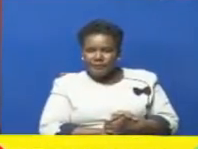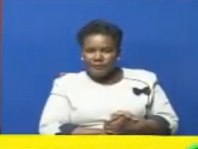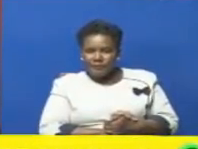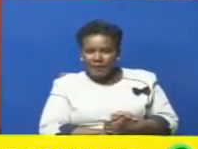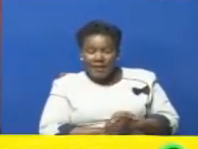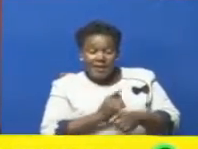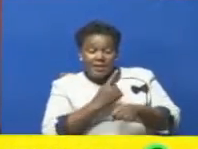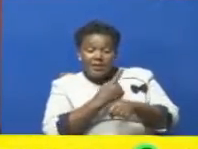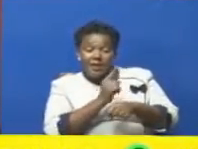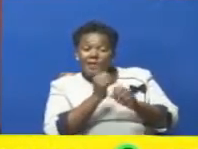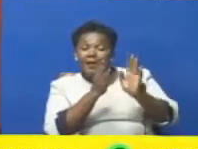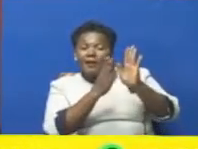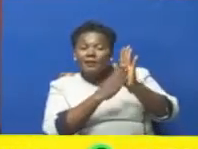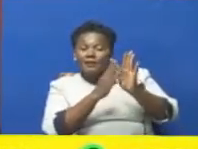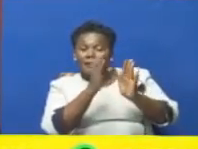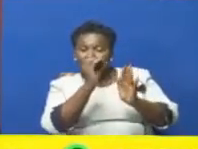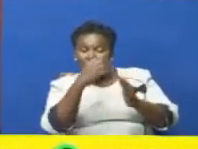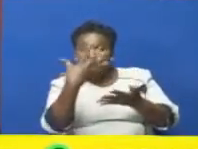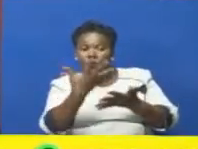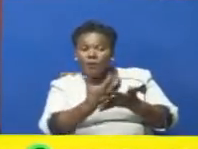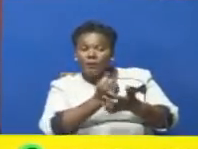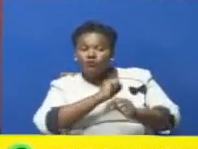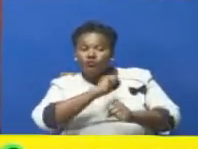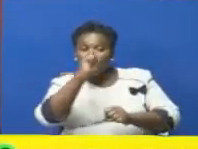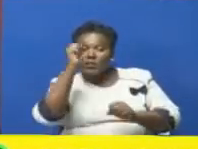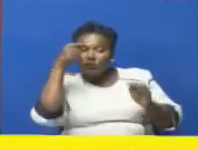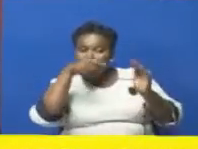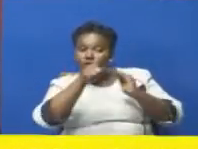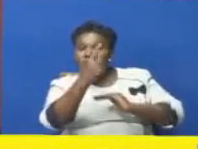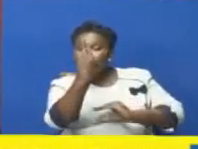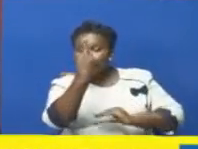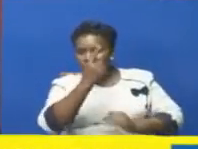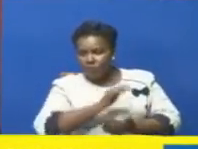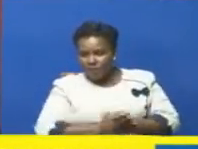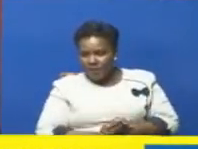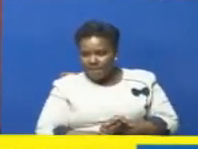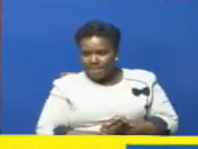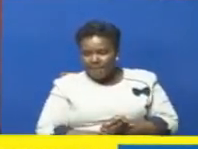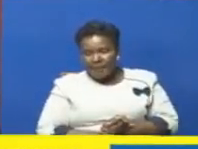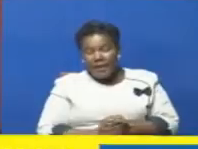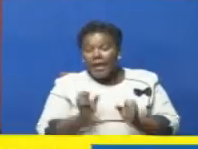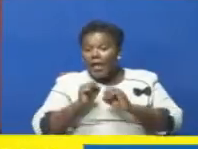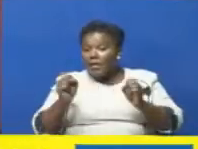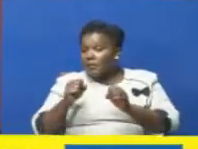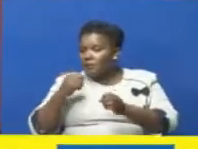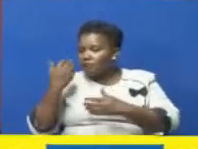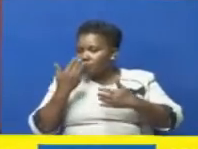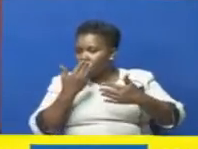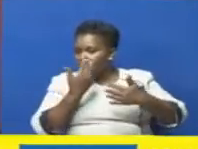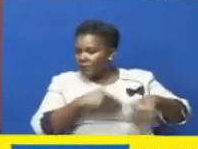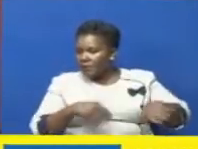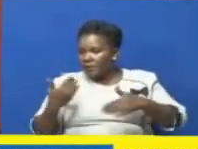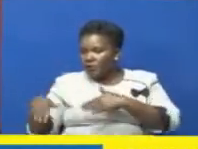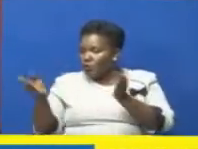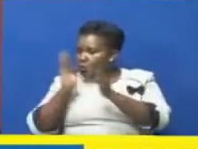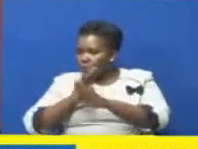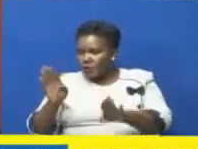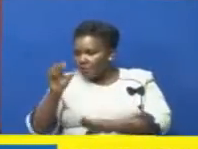ya 90 amefunga hilo goli. Kwa hiyo bado tuendelea kufahamishana kile ambacho